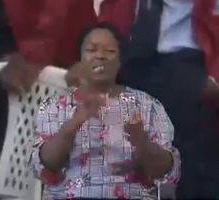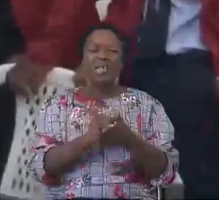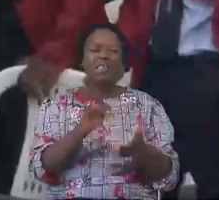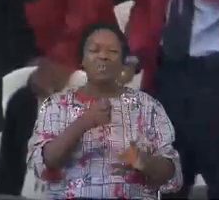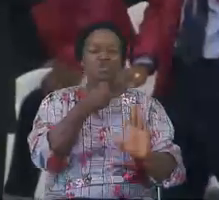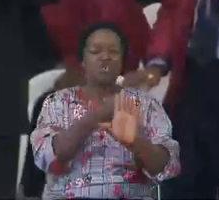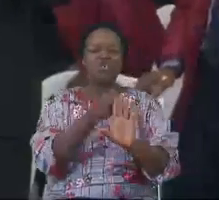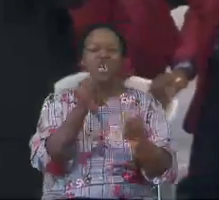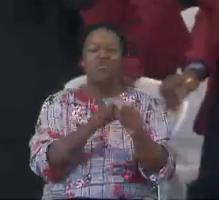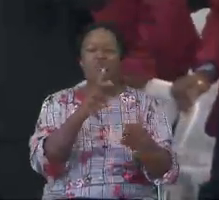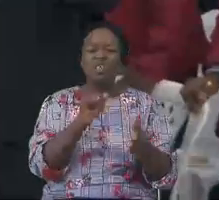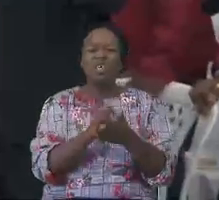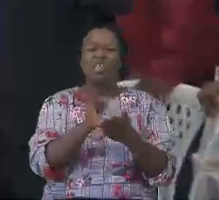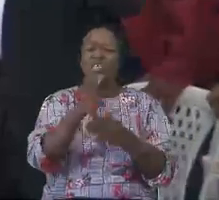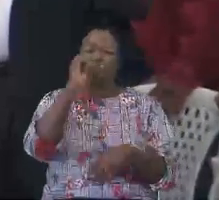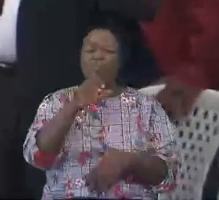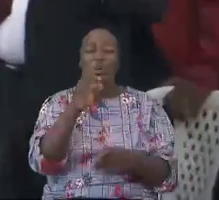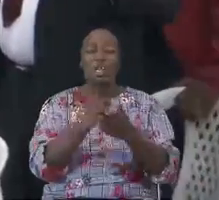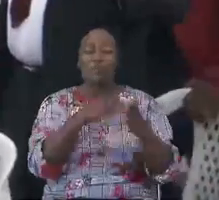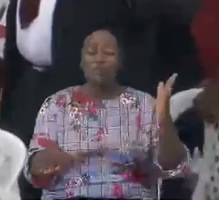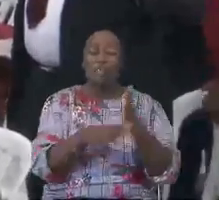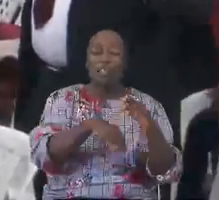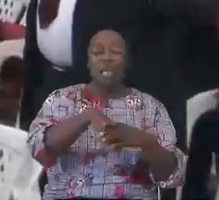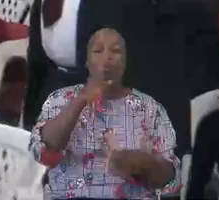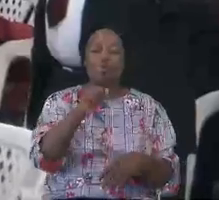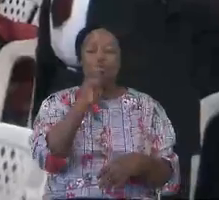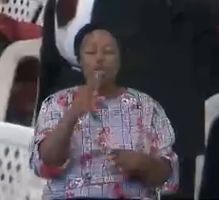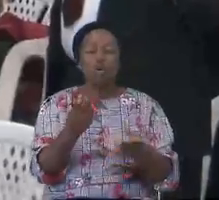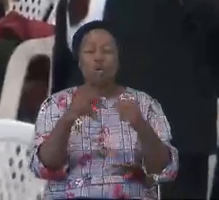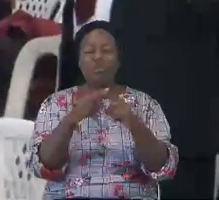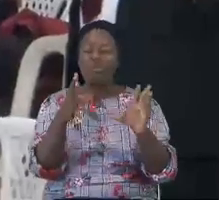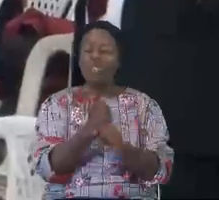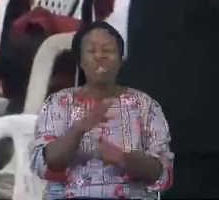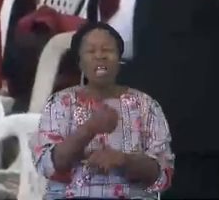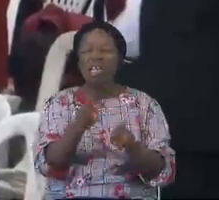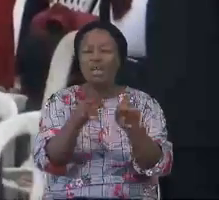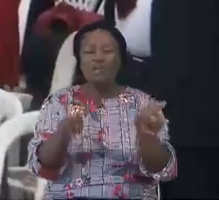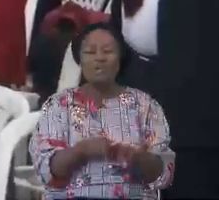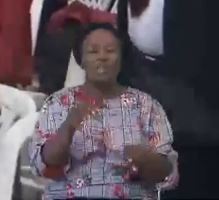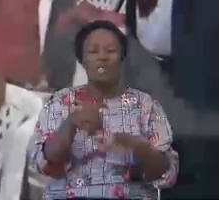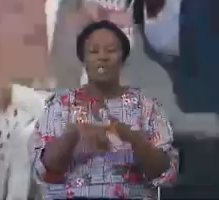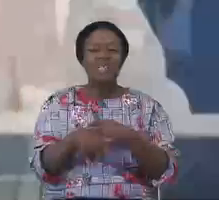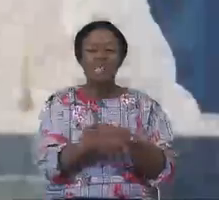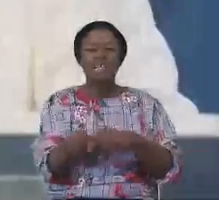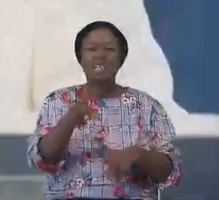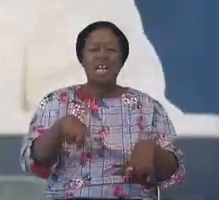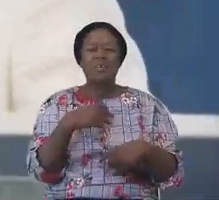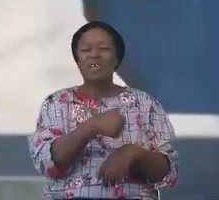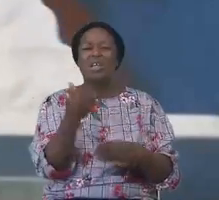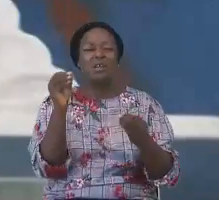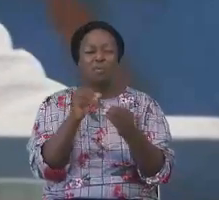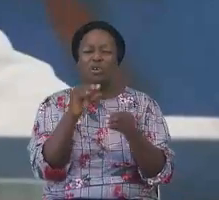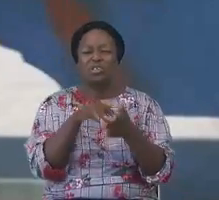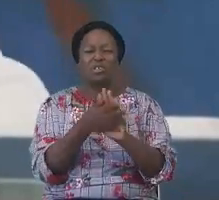Je prie que tu protèges chacun de nous pour que le malin qui a été